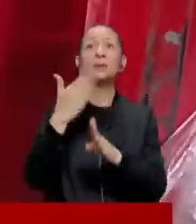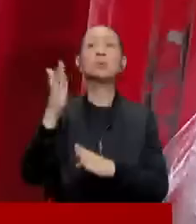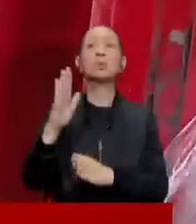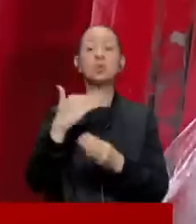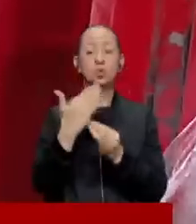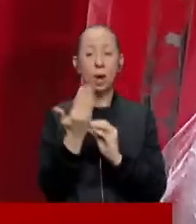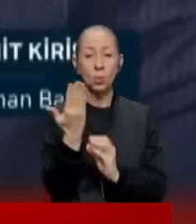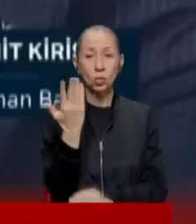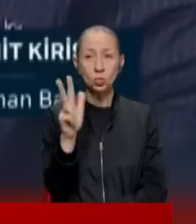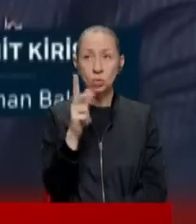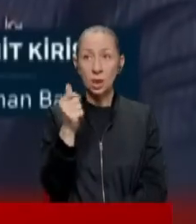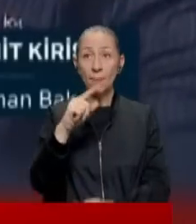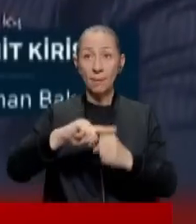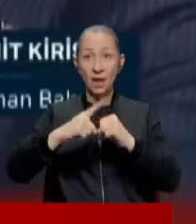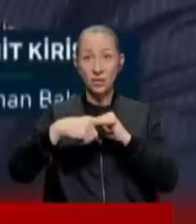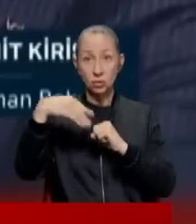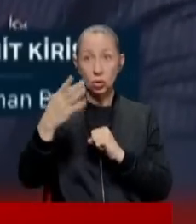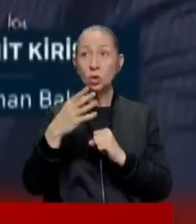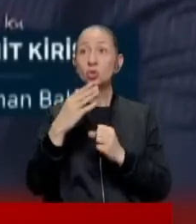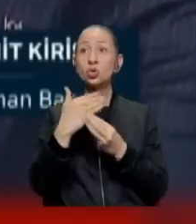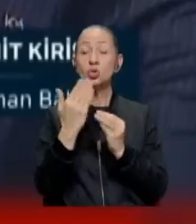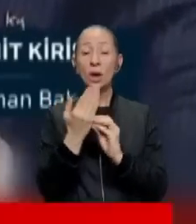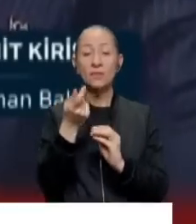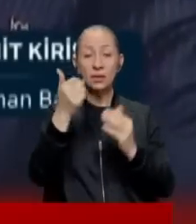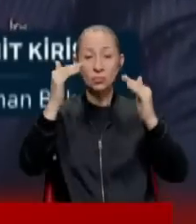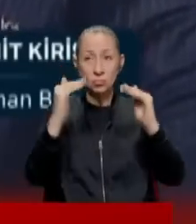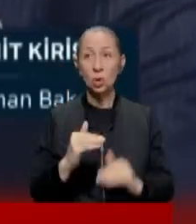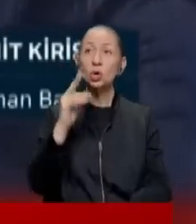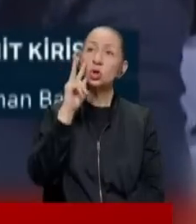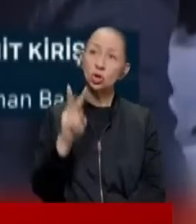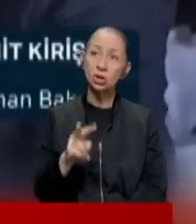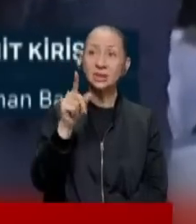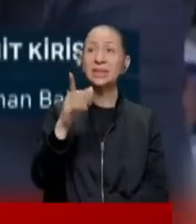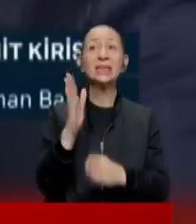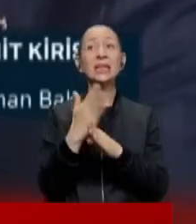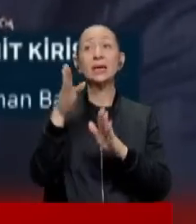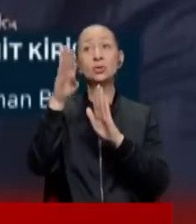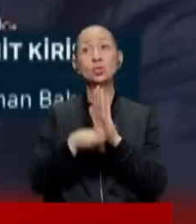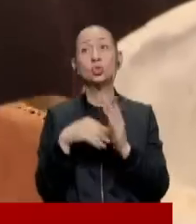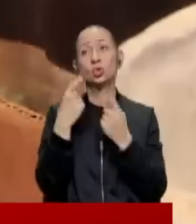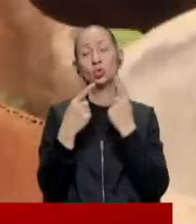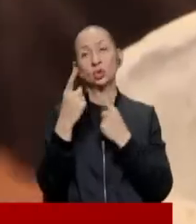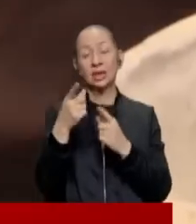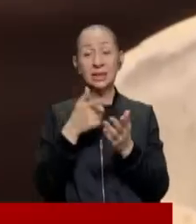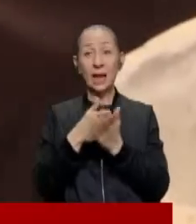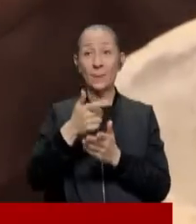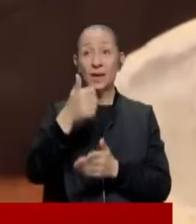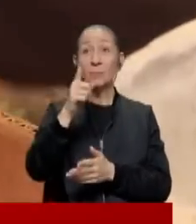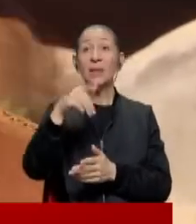sonra olmuş 30 lira bir hafta sonra Suat'ın fiyatını nasıl düştüğünü bu sefer niye düştüğünü konuşacağız